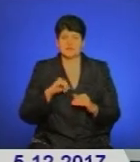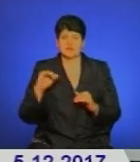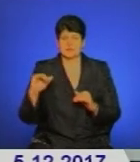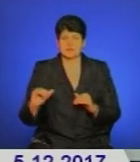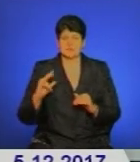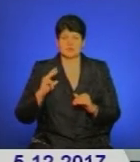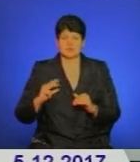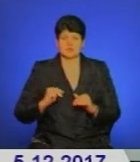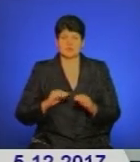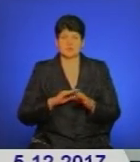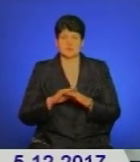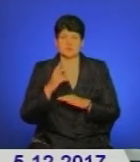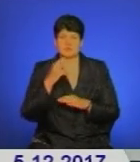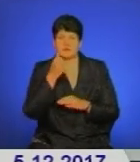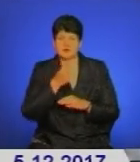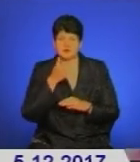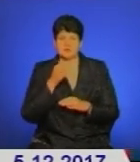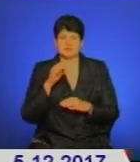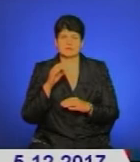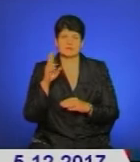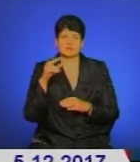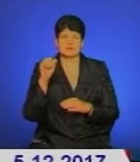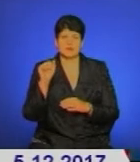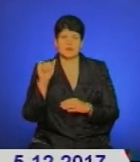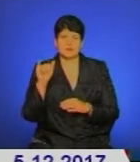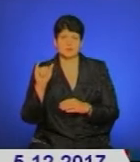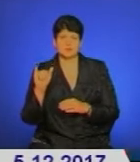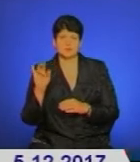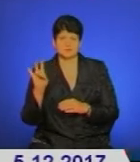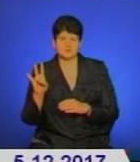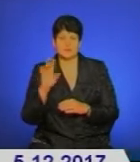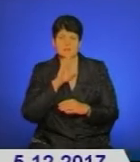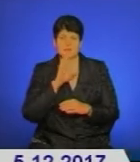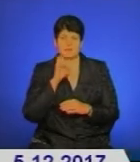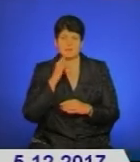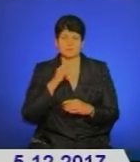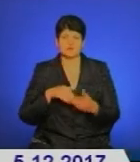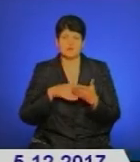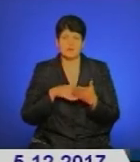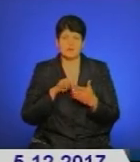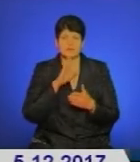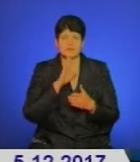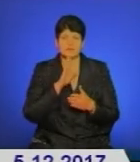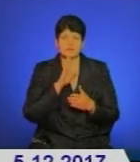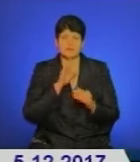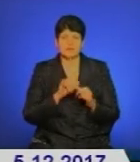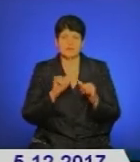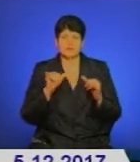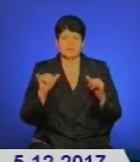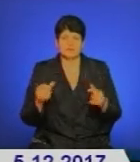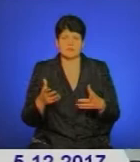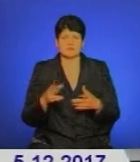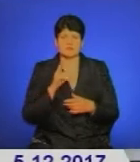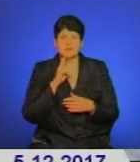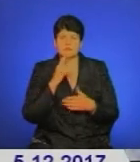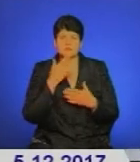якій нещодавно виповнилося 2 роки, синдром Дауна. Мати каже, самотужки вдома допомагають дівчинці розвиватися фізично, адже в